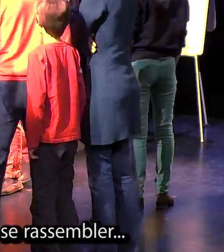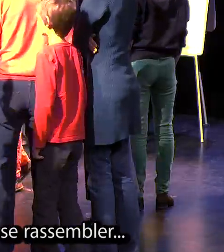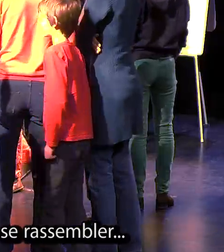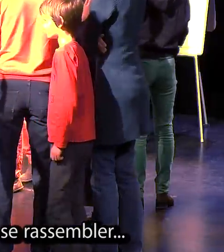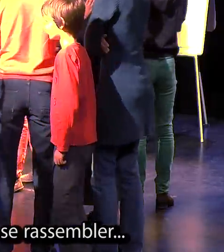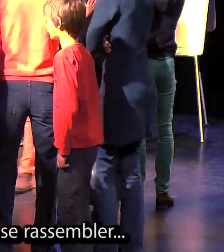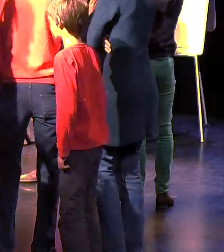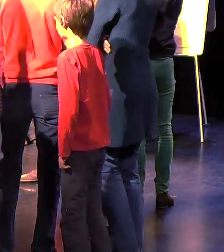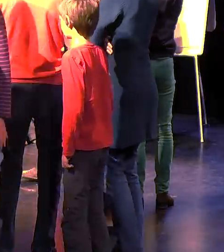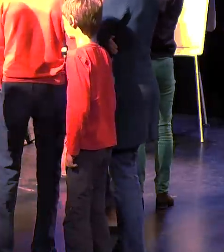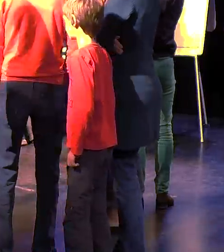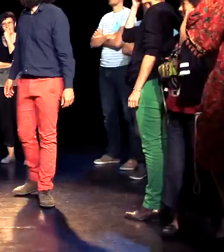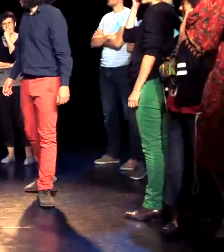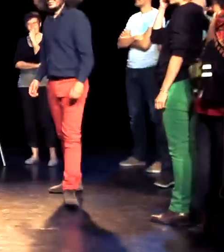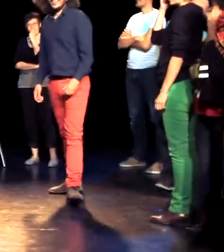On se rassemble pas.